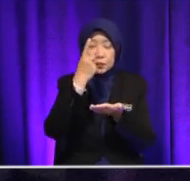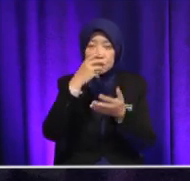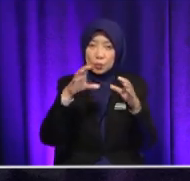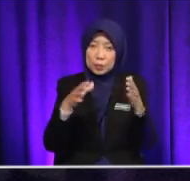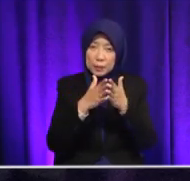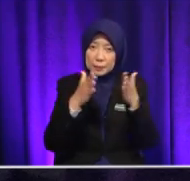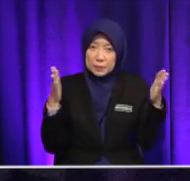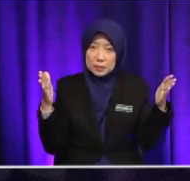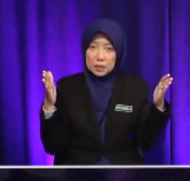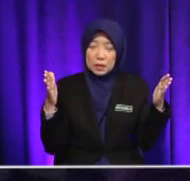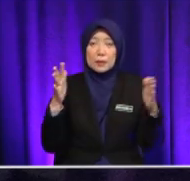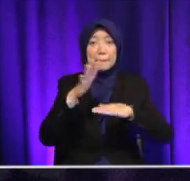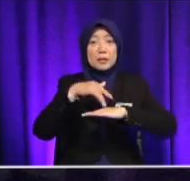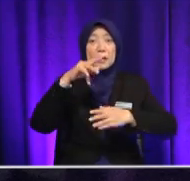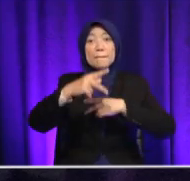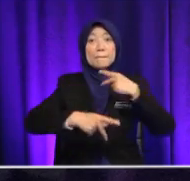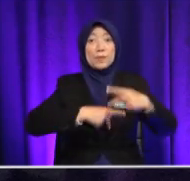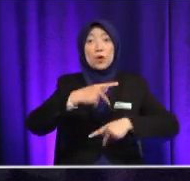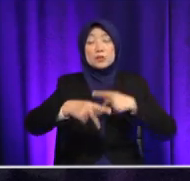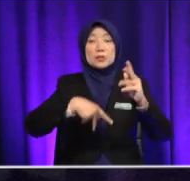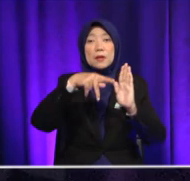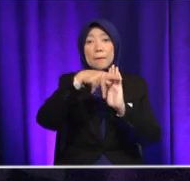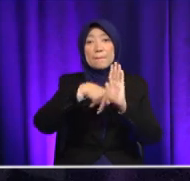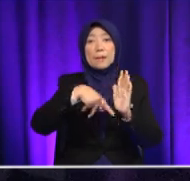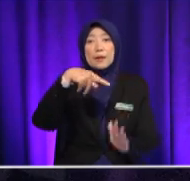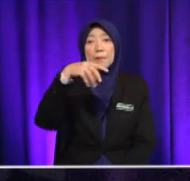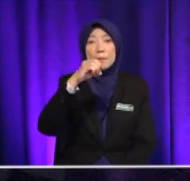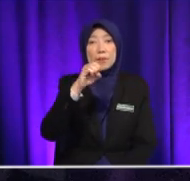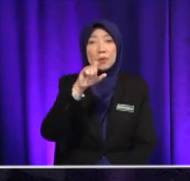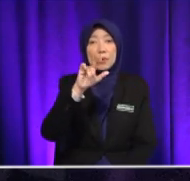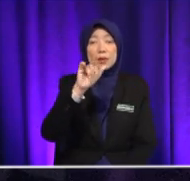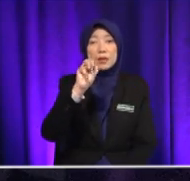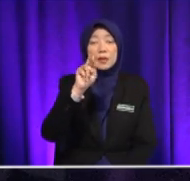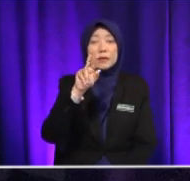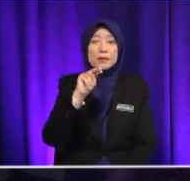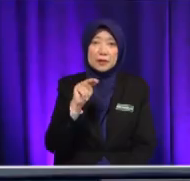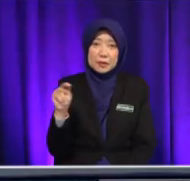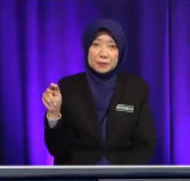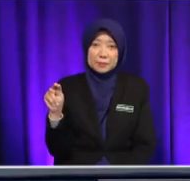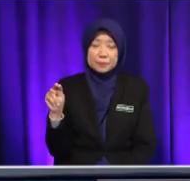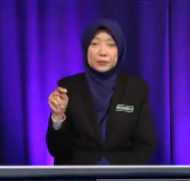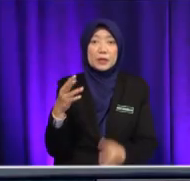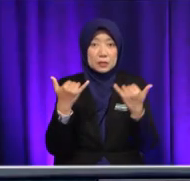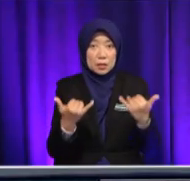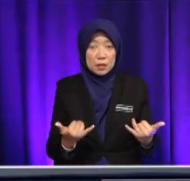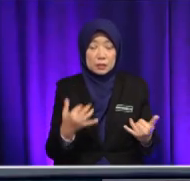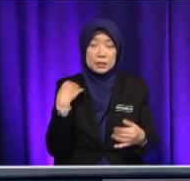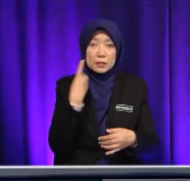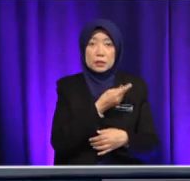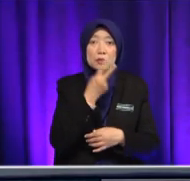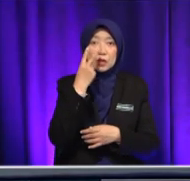dia proses pempolimeran. Okey cikgu. Senang eh? Senang. Alright. Okey Sean. Kita pergi kepada penyah polimeran.